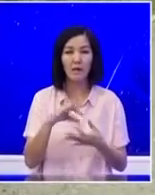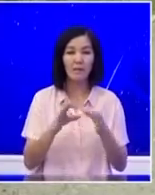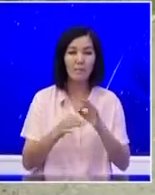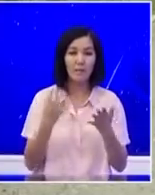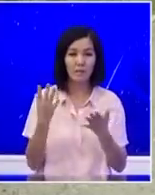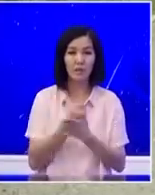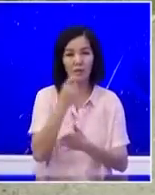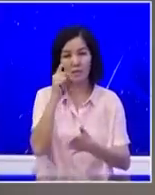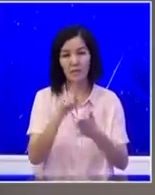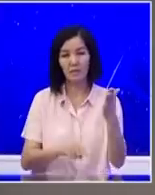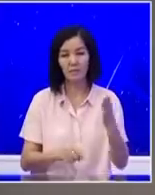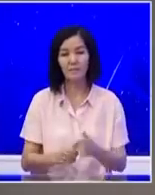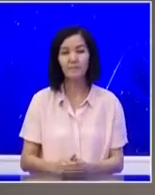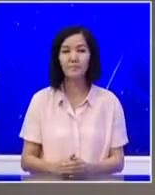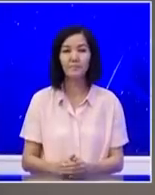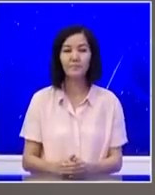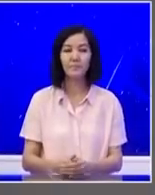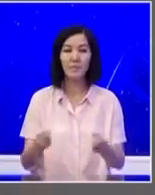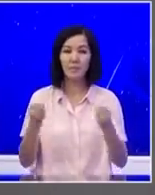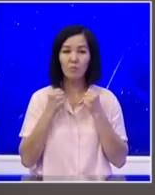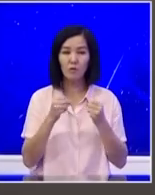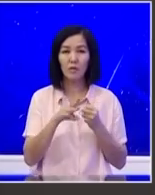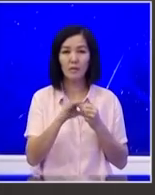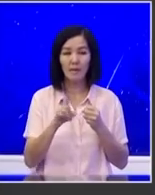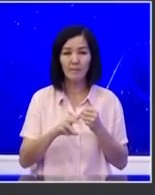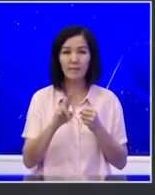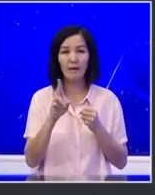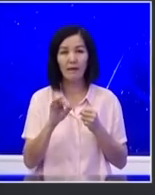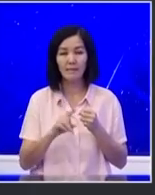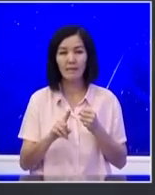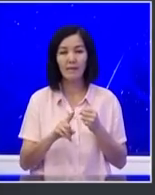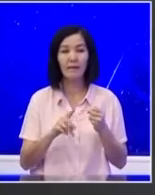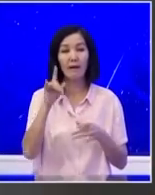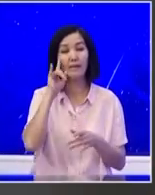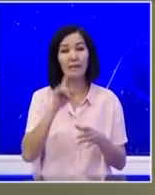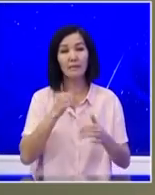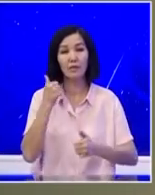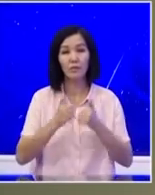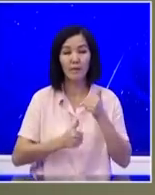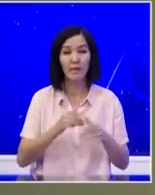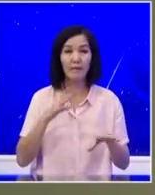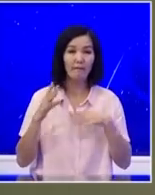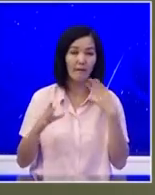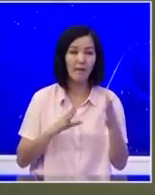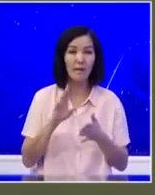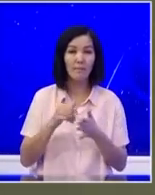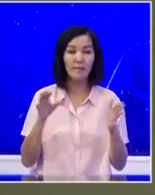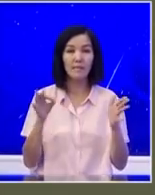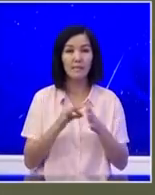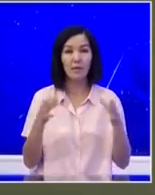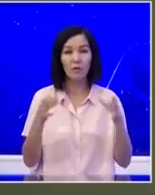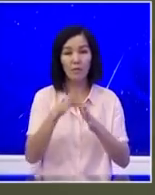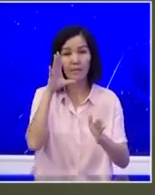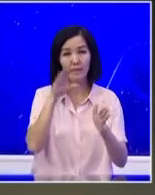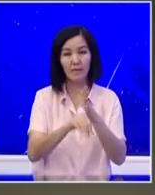күтеміз лицензия алуына. Жерлестеріміз тамыз бен қазан айында өтетін Қазақстан чемпионатына дайындалып жатыр. Басты мақсат ел құрамасына